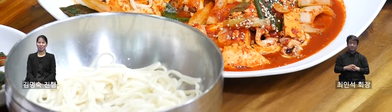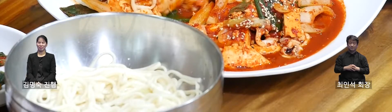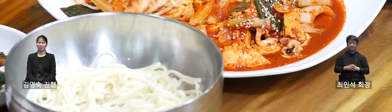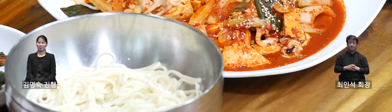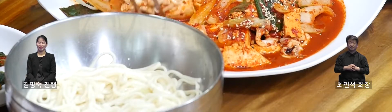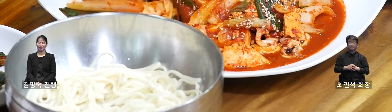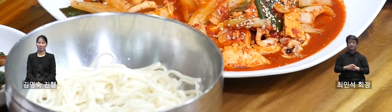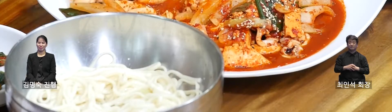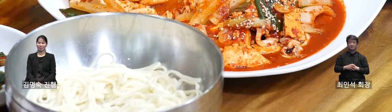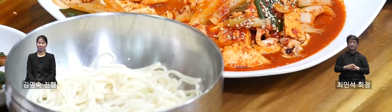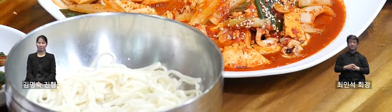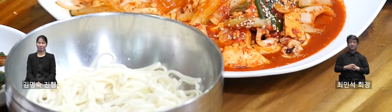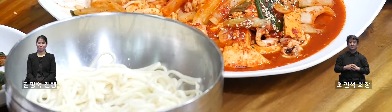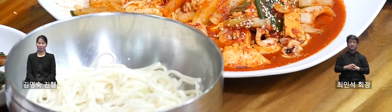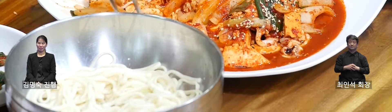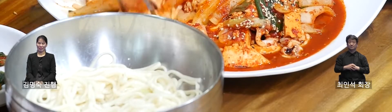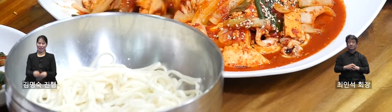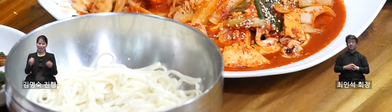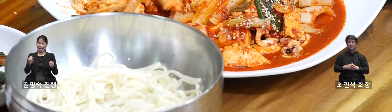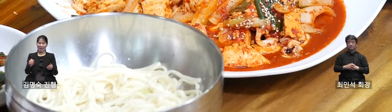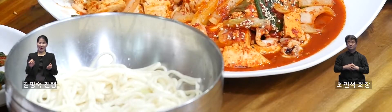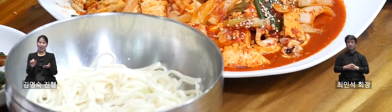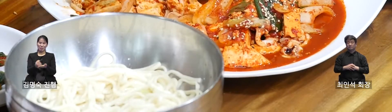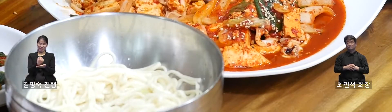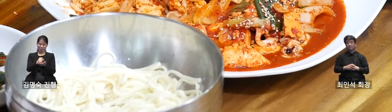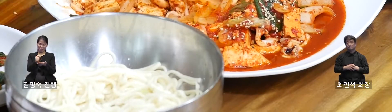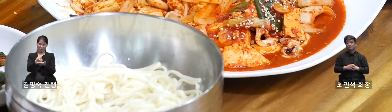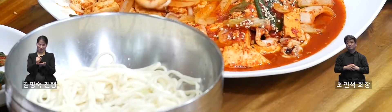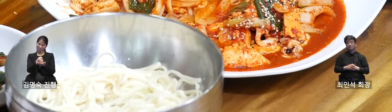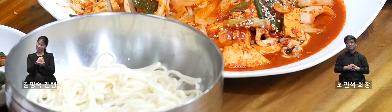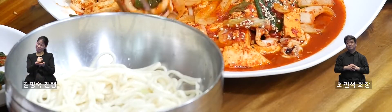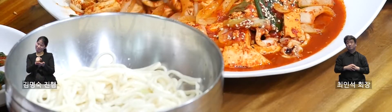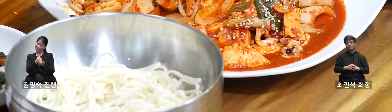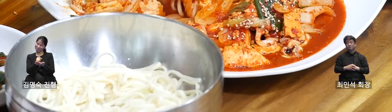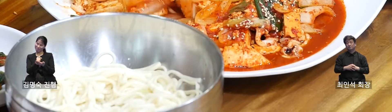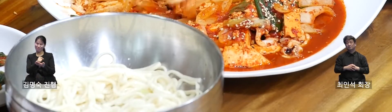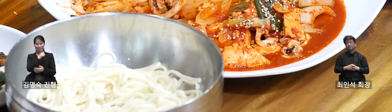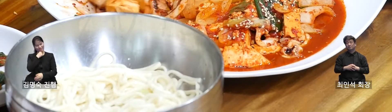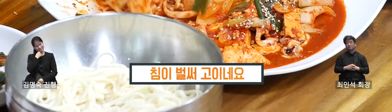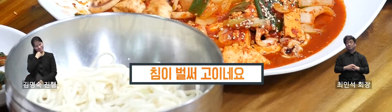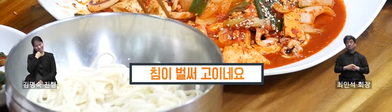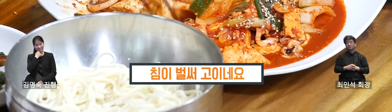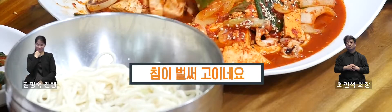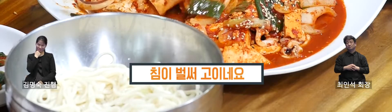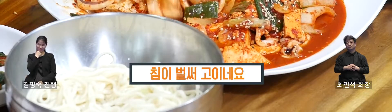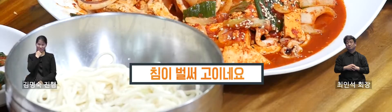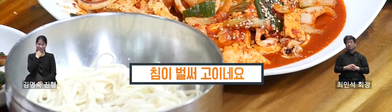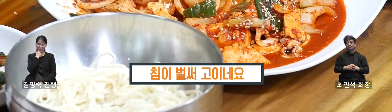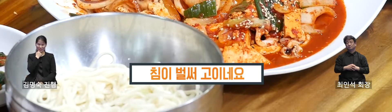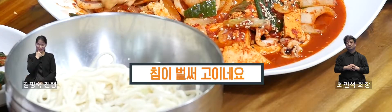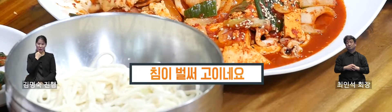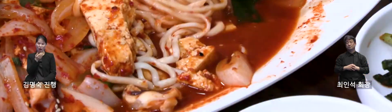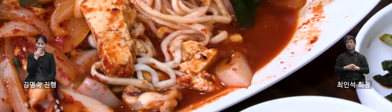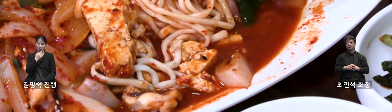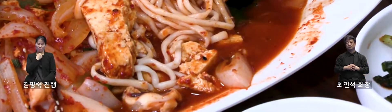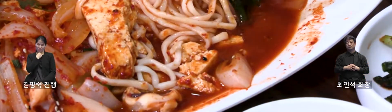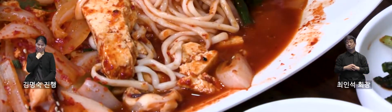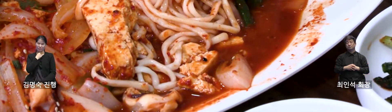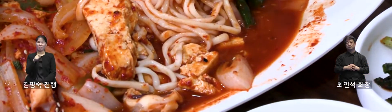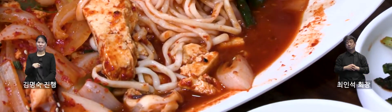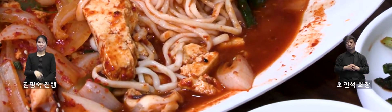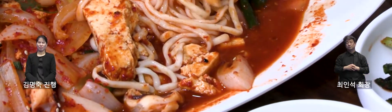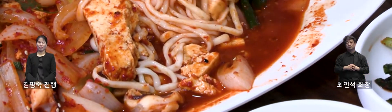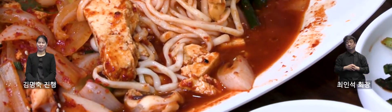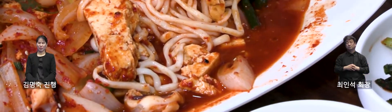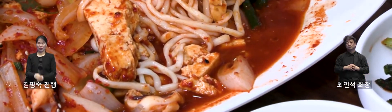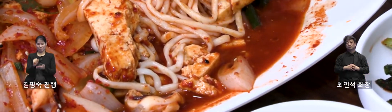그렇죠. 자, 이것도 비비는 맛은 또 어떨지. 예. 아우, 침이. 자,